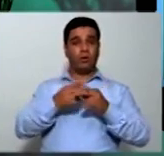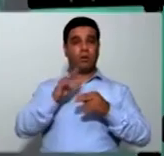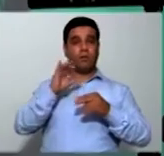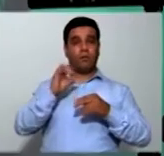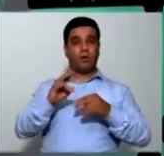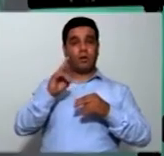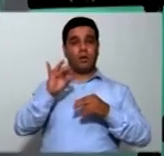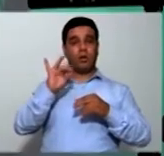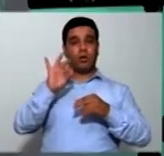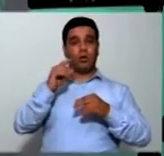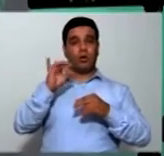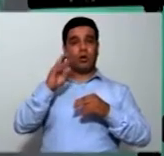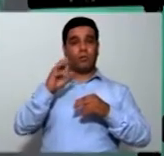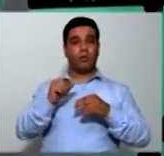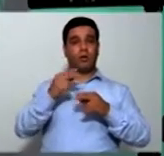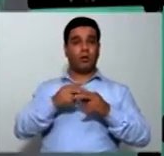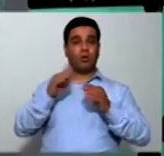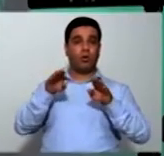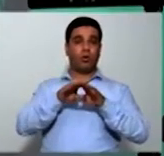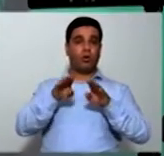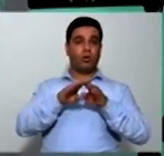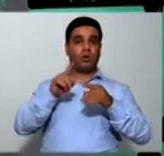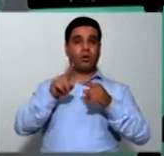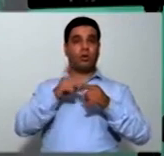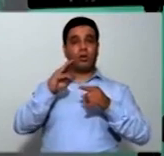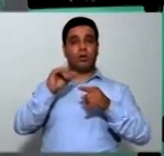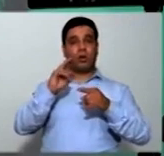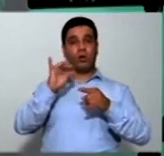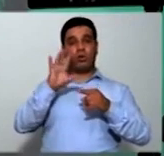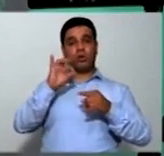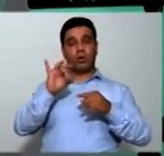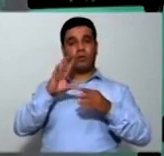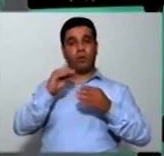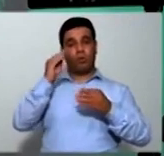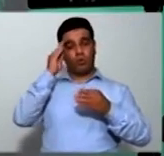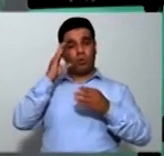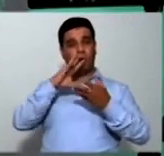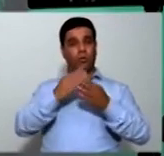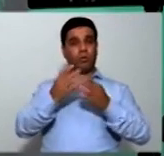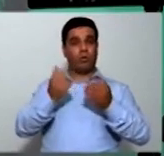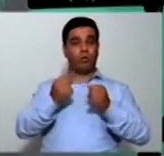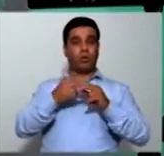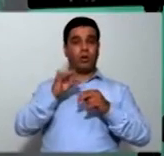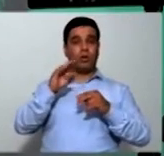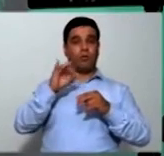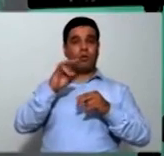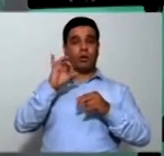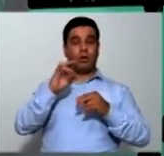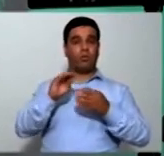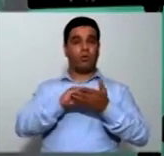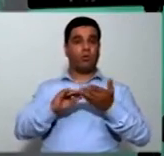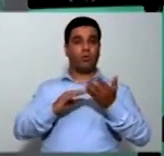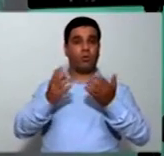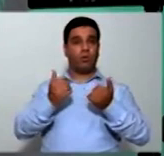Venn diagrammasi, ya'ni solishtirish, taqqoslash va xulosa chiqarish orqali ifodalab yozib